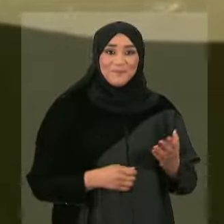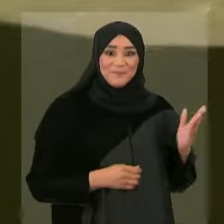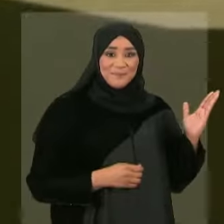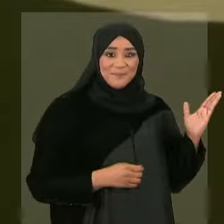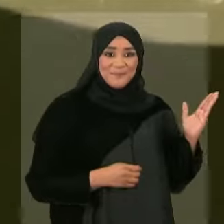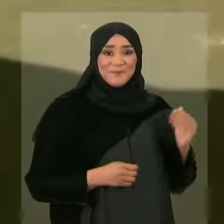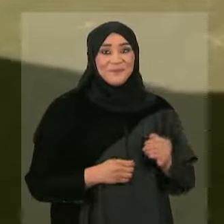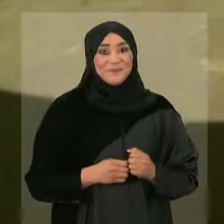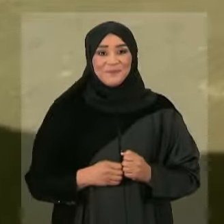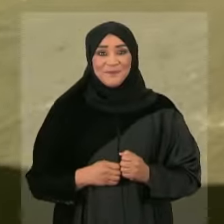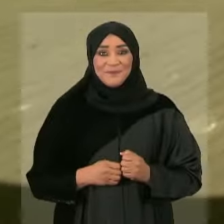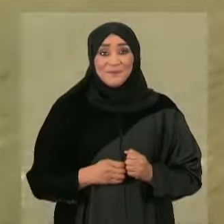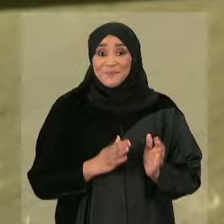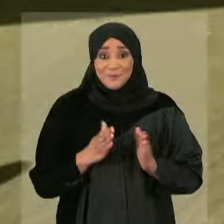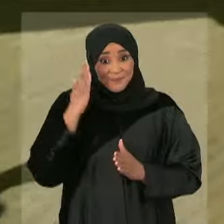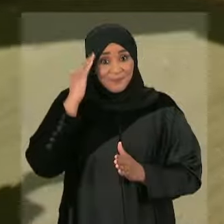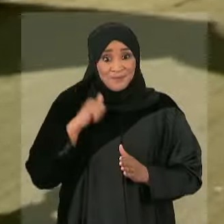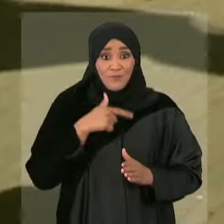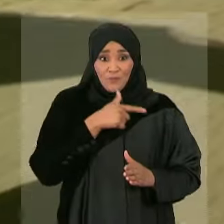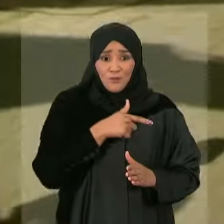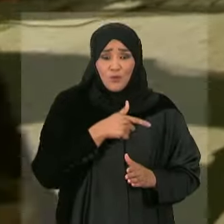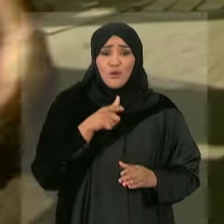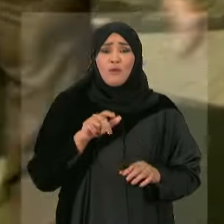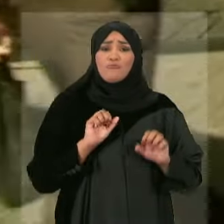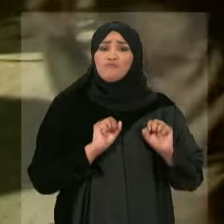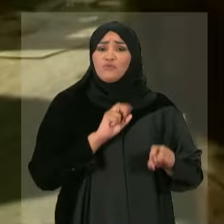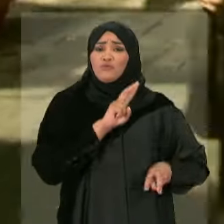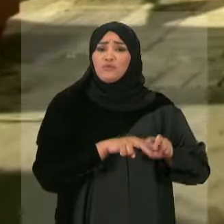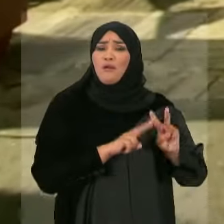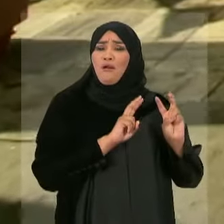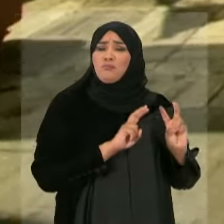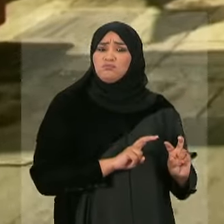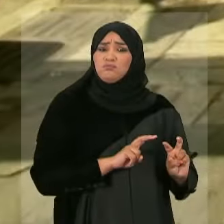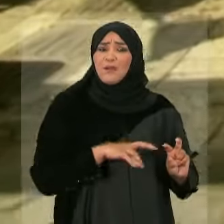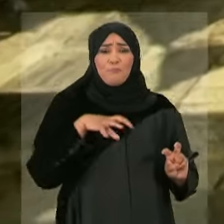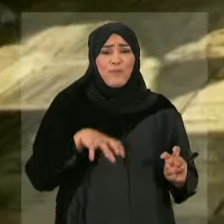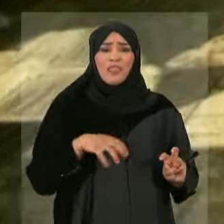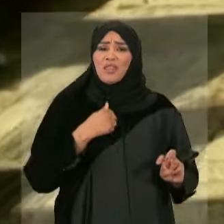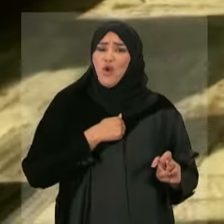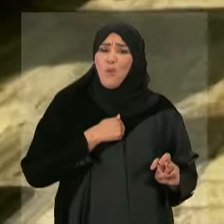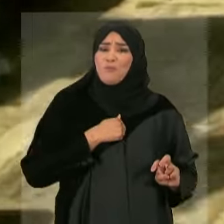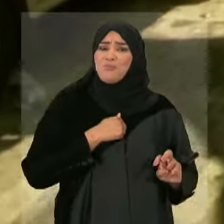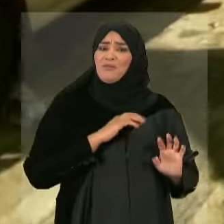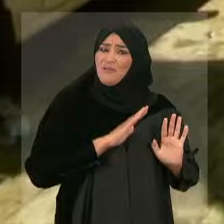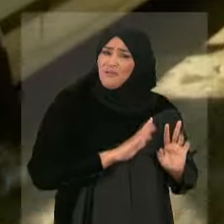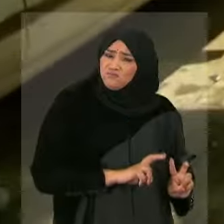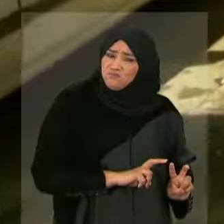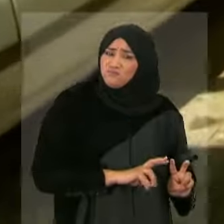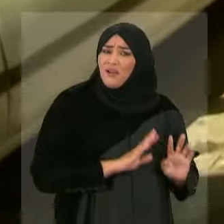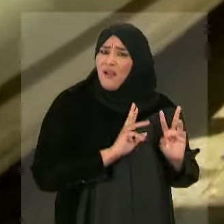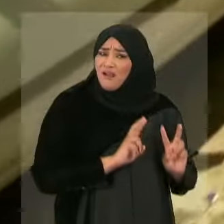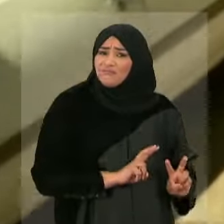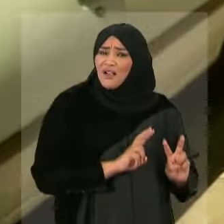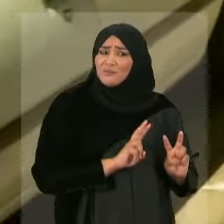أنا صلي بالسوق 27 سنة، بحبوا السوق، زي تقول بلدي. تعالف إيه؟ كل شيء قريب